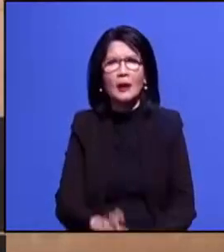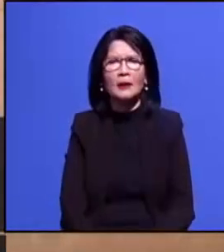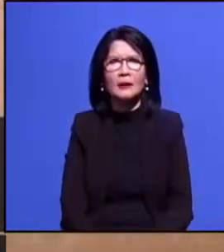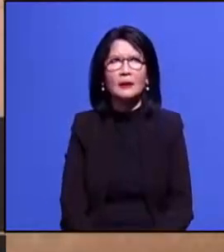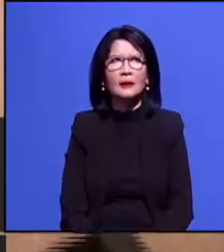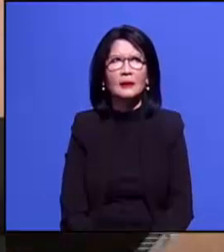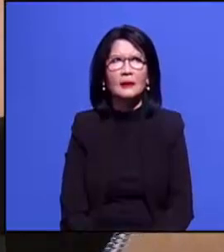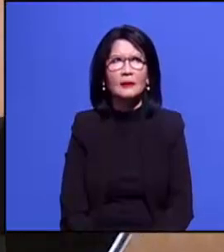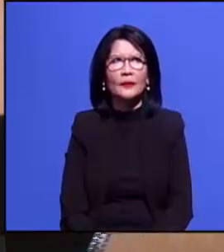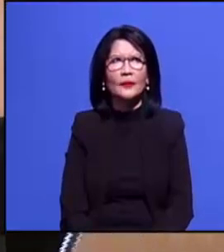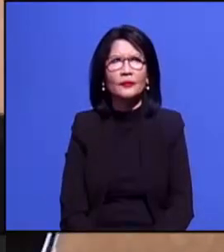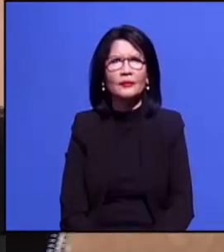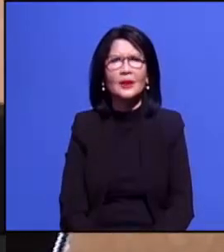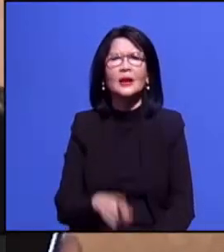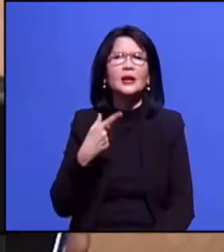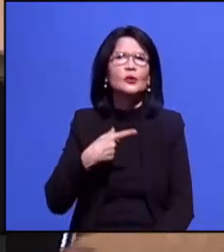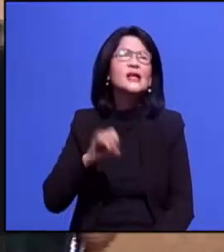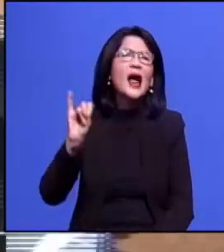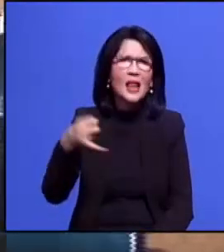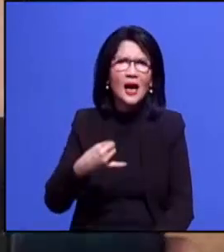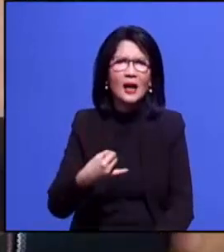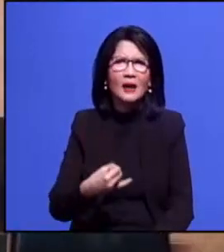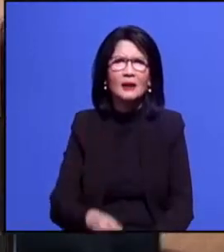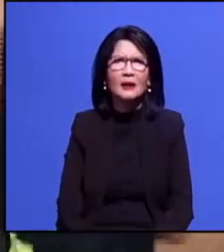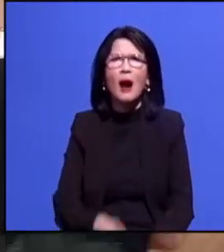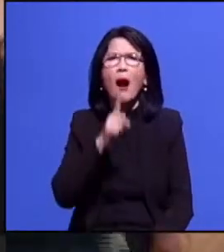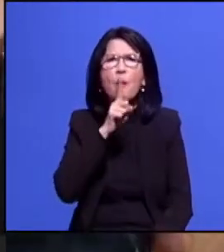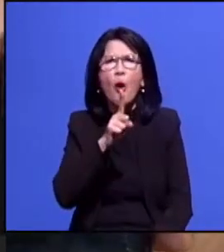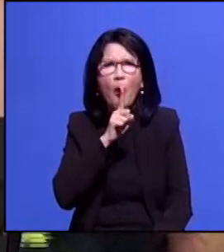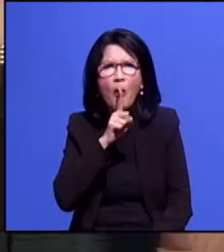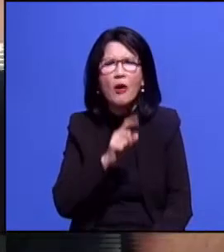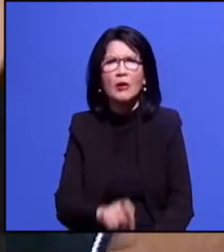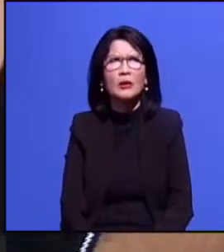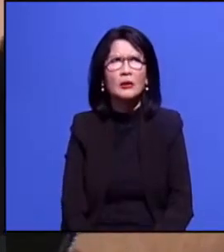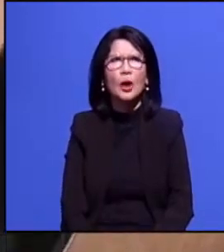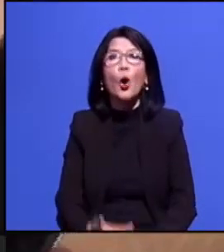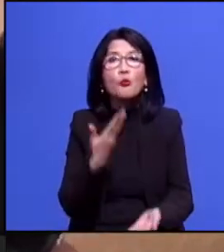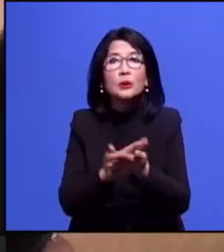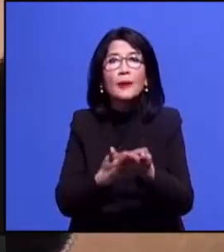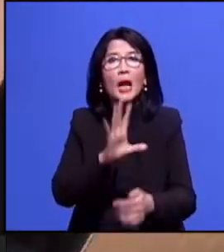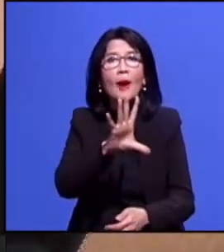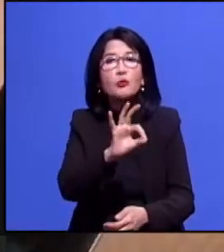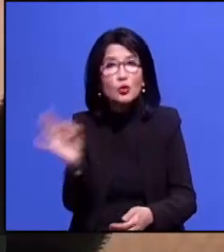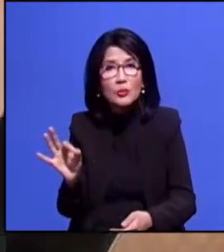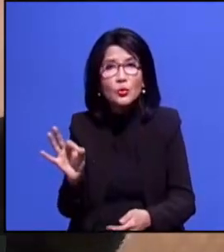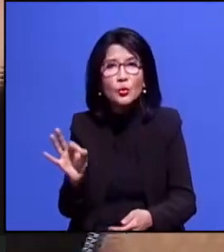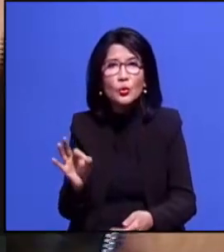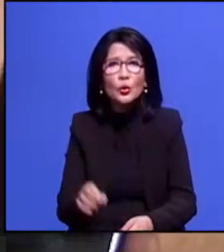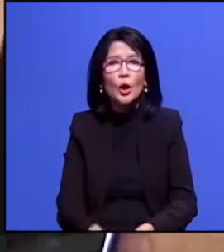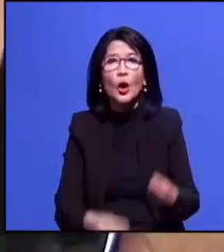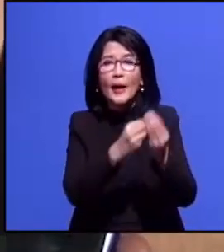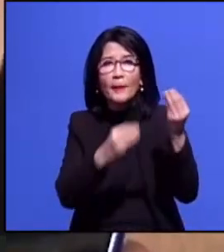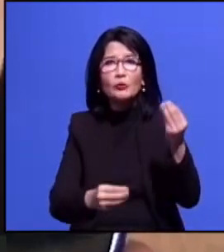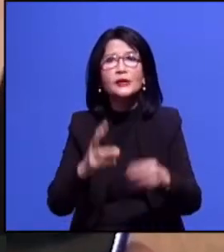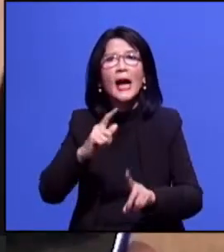tidak tidak di tidak bener lah kalau ini dipinta Rp50.000 enggak pengurus settingnya